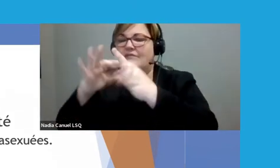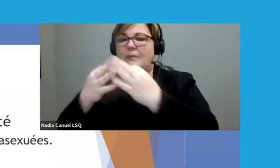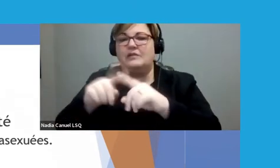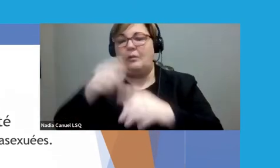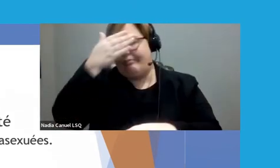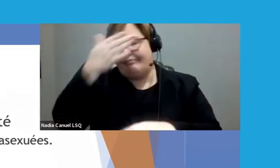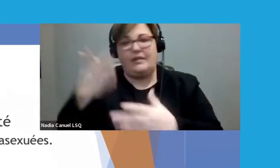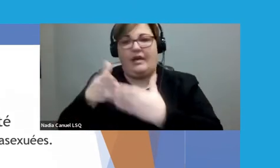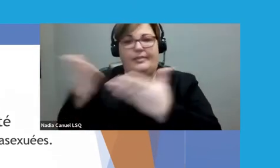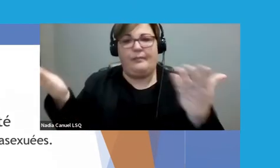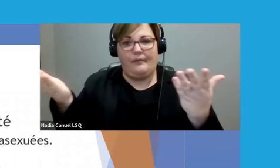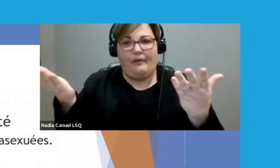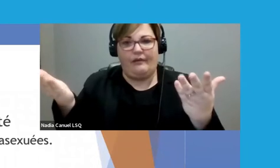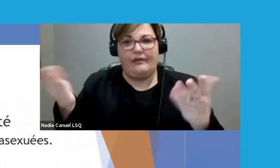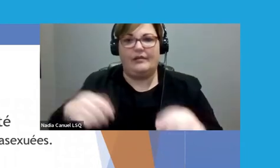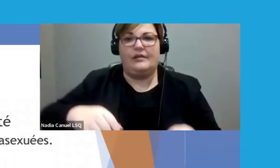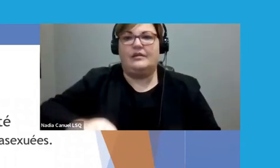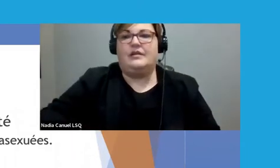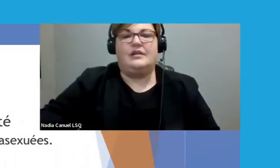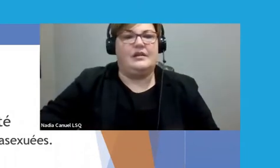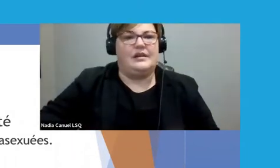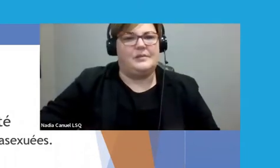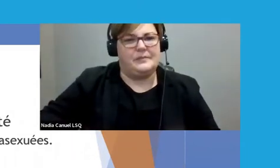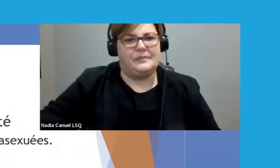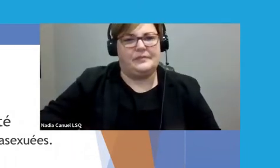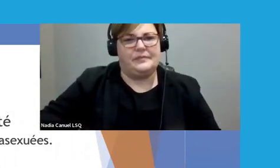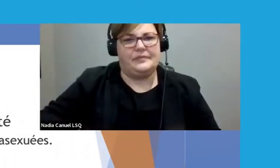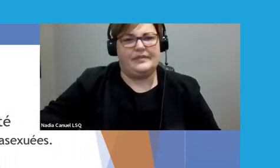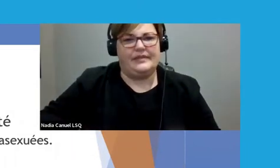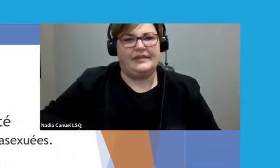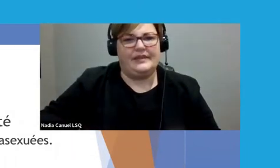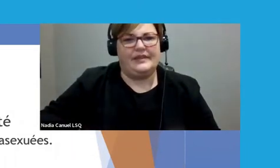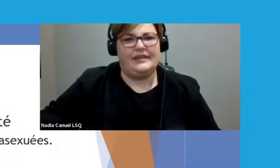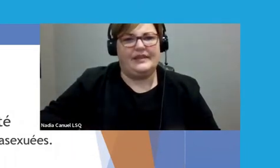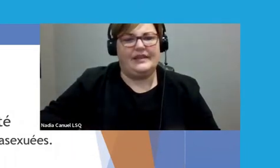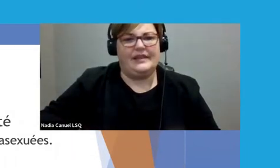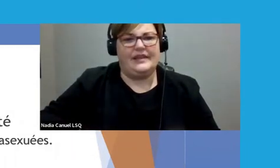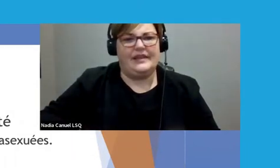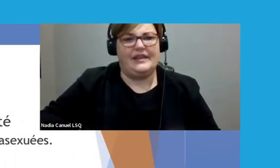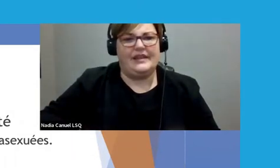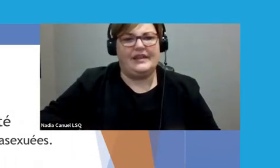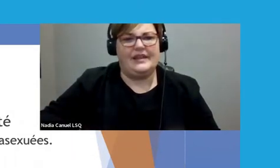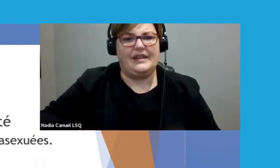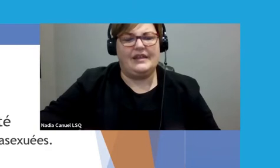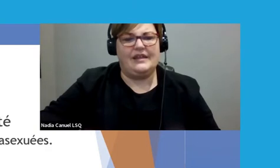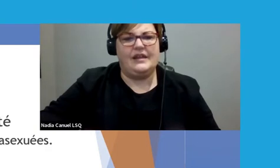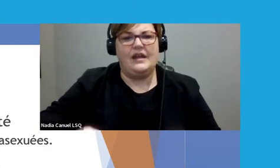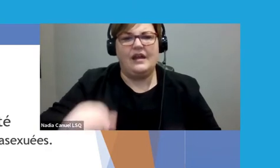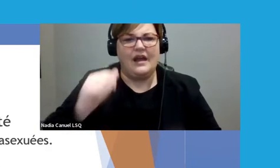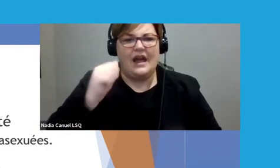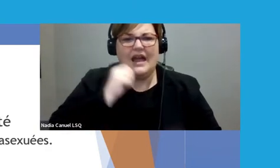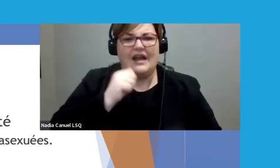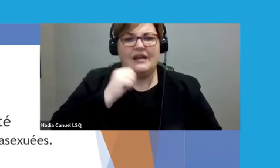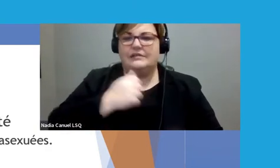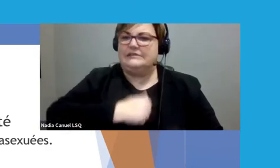La reconnaissance d'abord par les femmes est née, puis par les proches et par les intervenants et